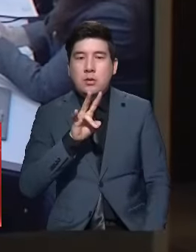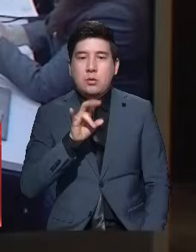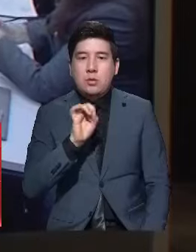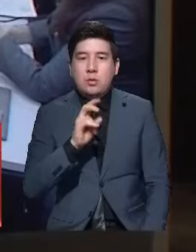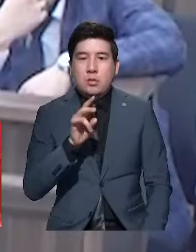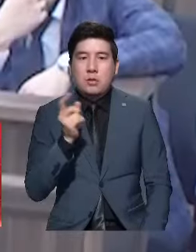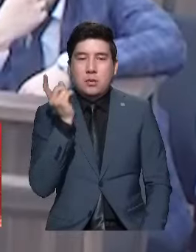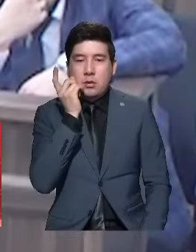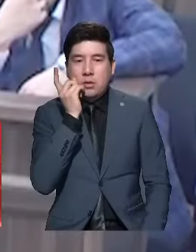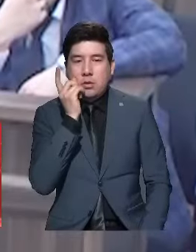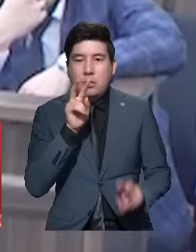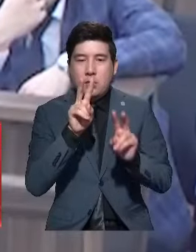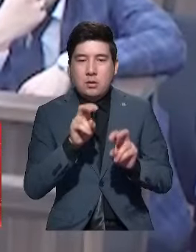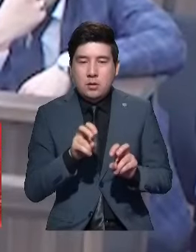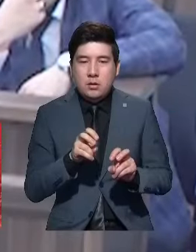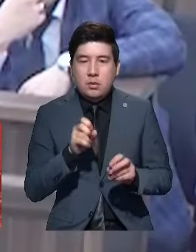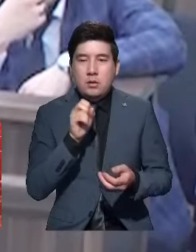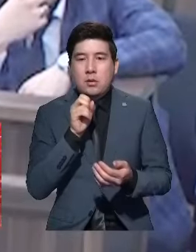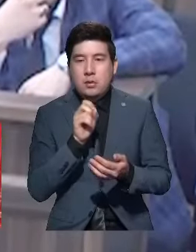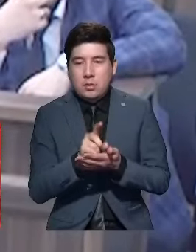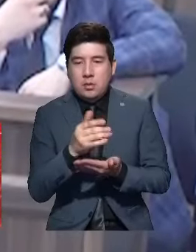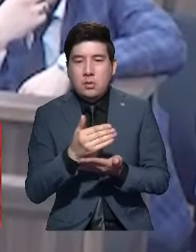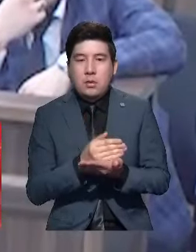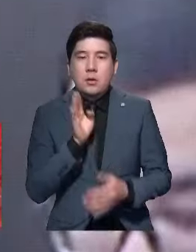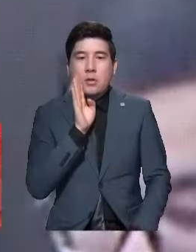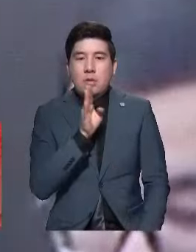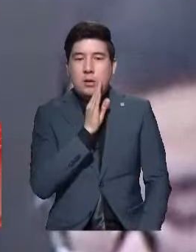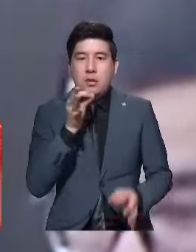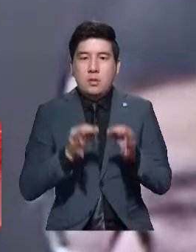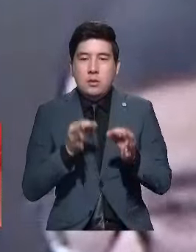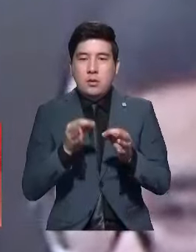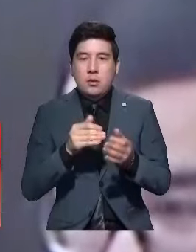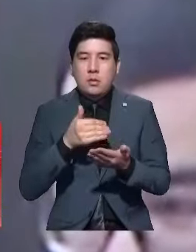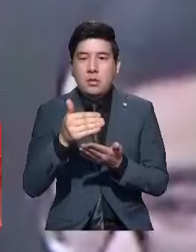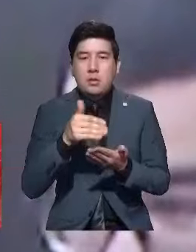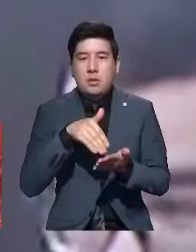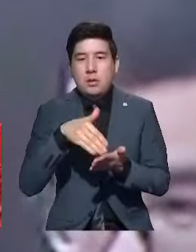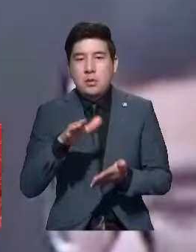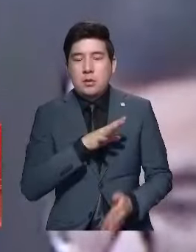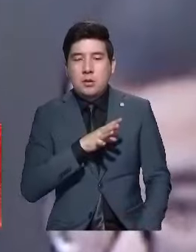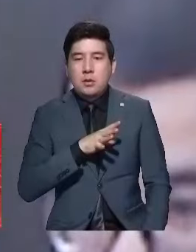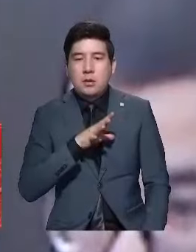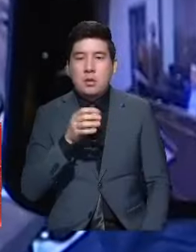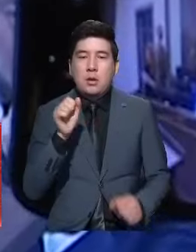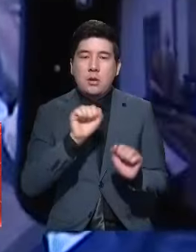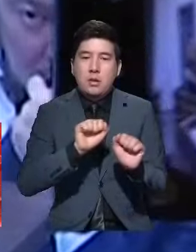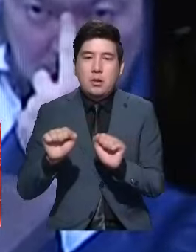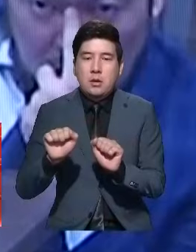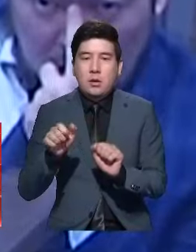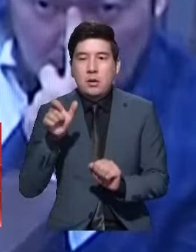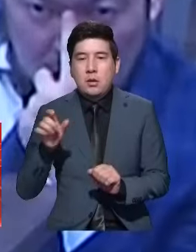тексеруді талап етті. Күдіктінің анасы болса, барлығын сот шешеді деп қайырды. Ал Салтанат Нүкенованың адвокаты Бишімбаевтың